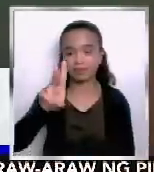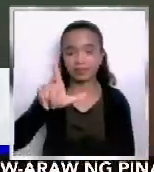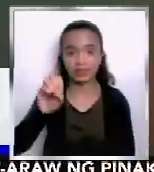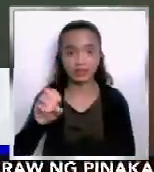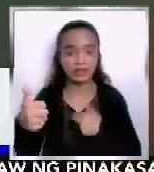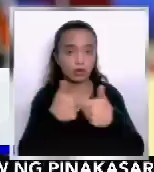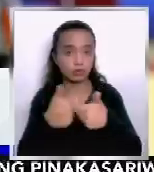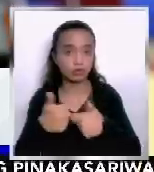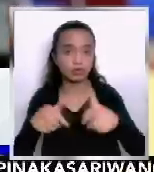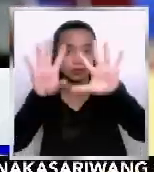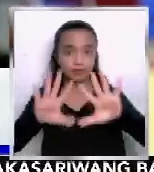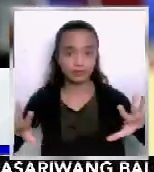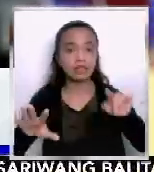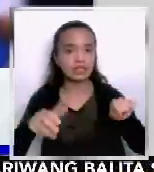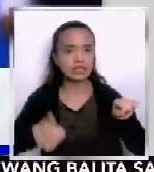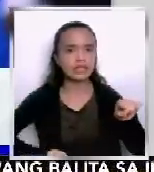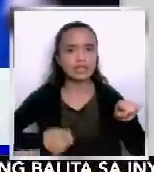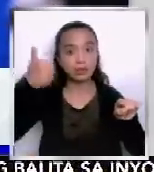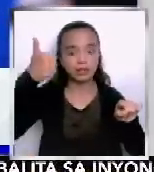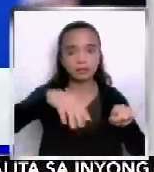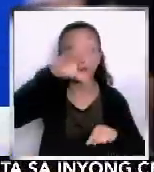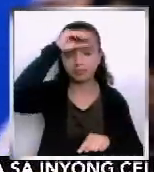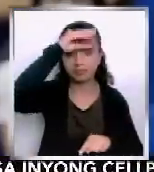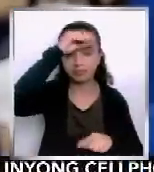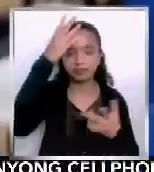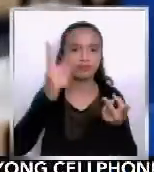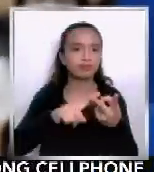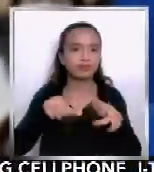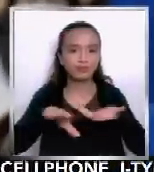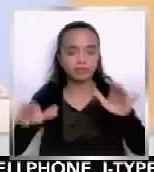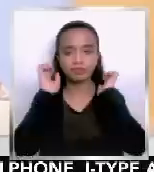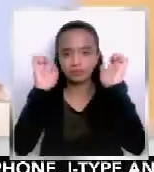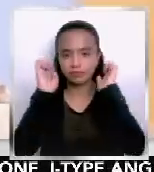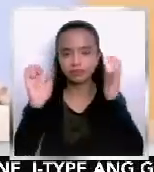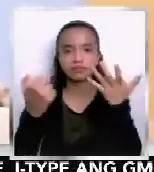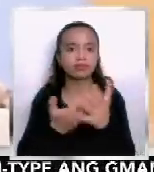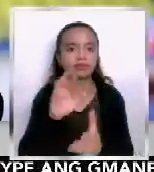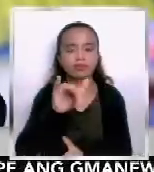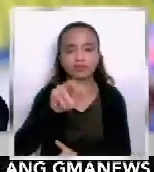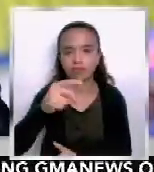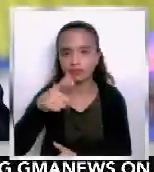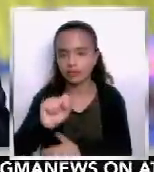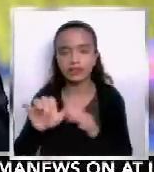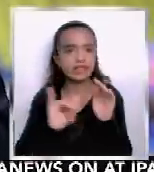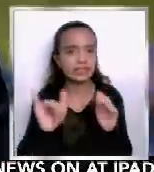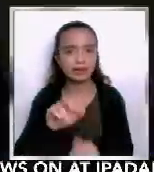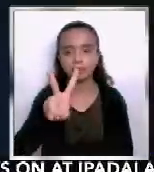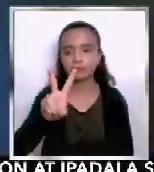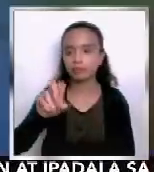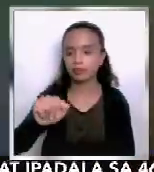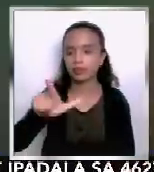saan nagwagi si Yulo sa men's all-around, floor exercise, rings over, pati na rin sa vault at horizontal